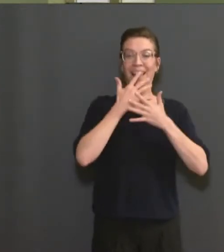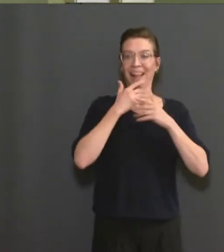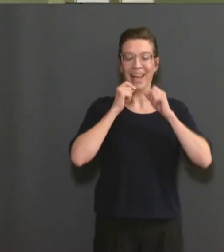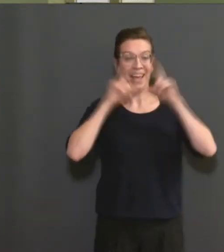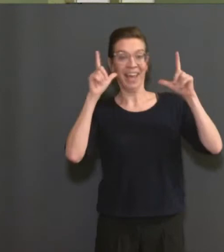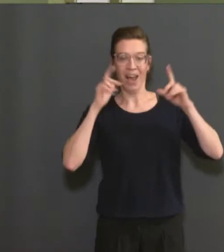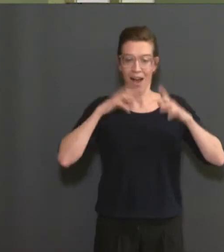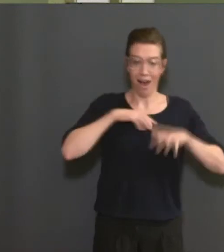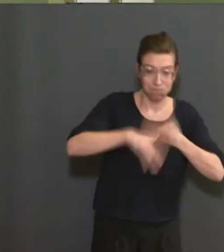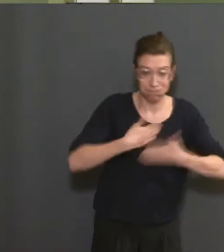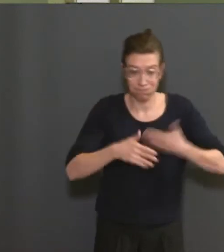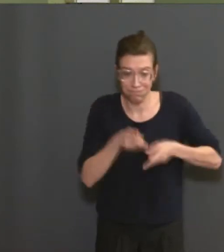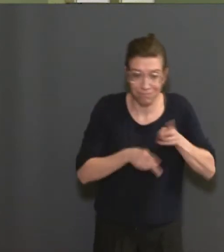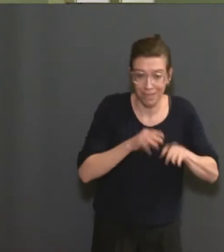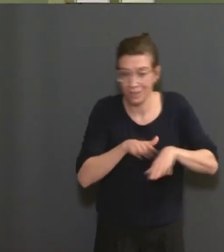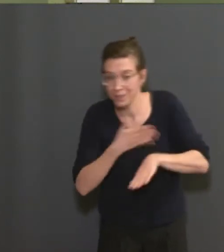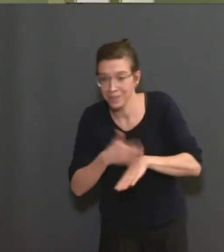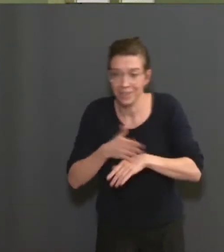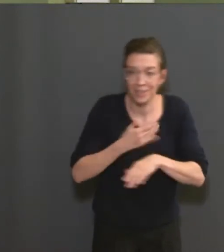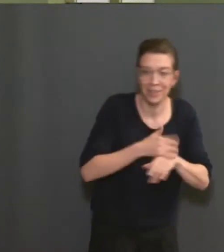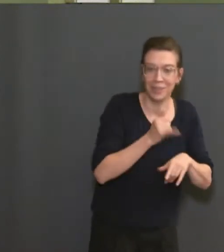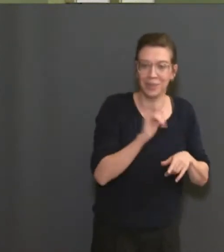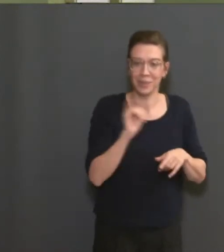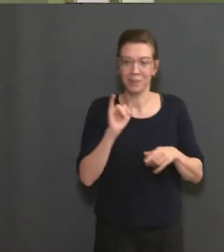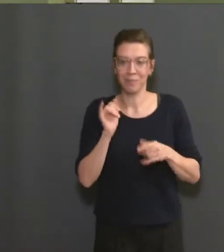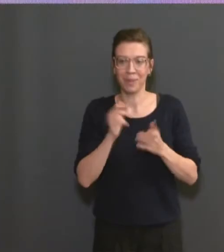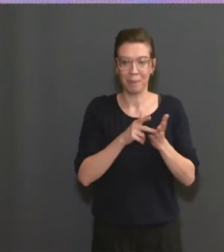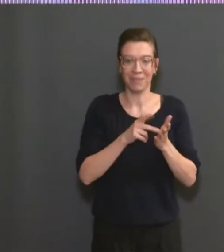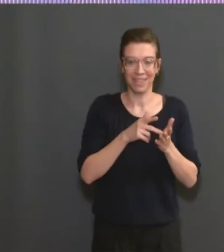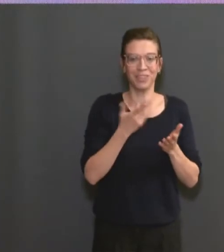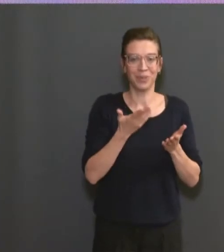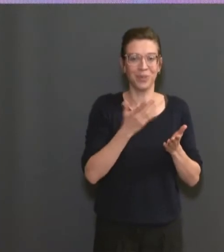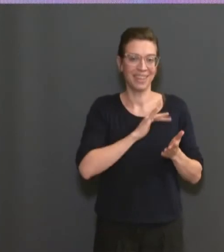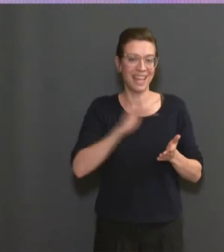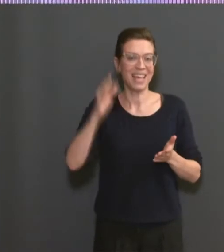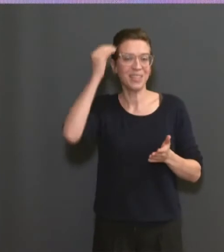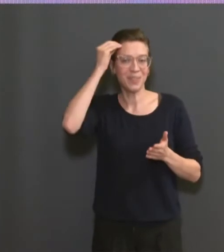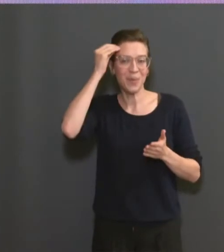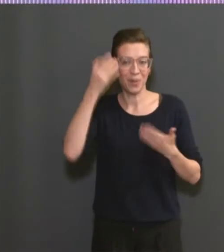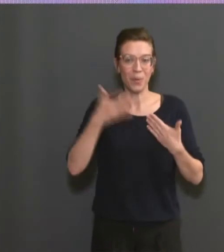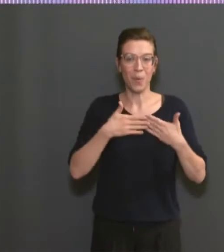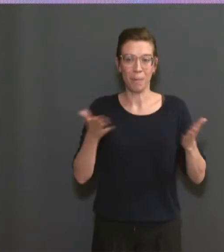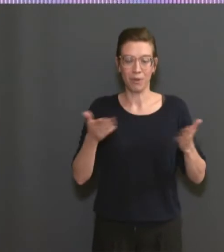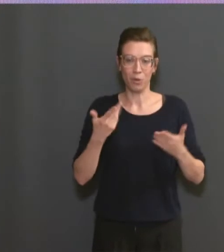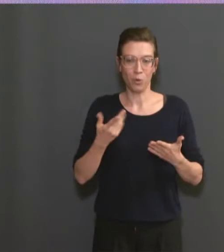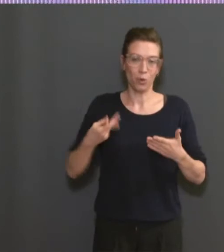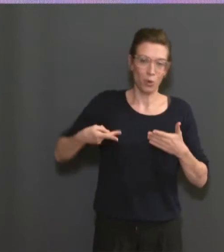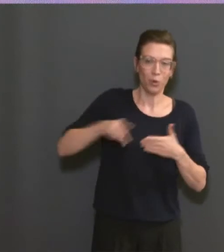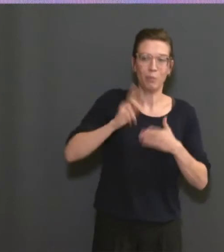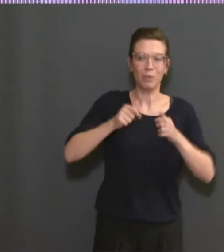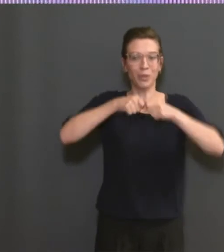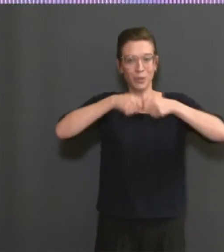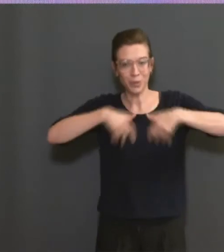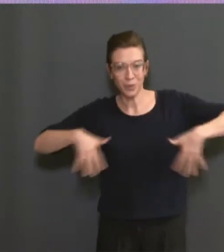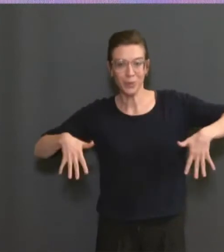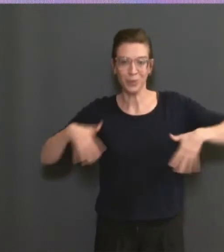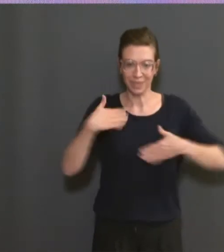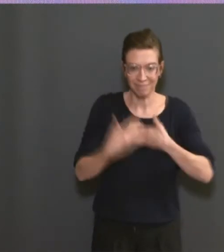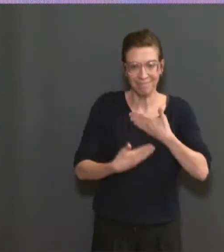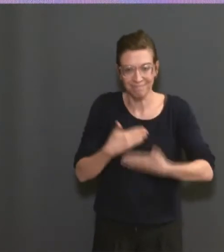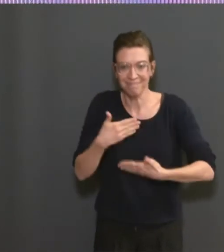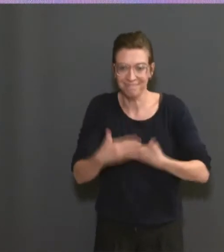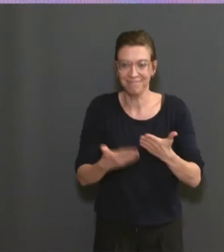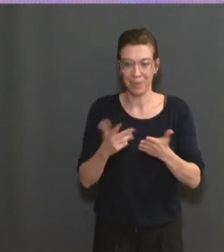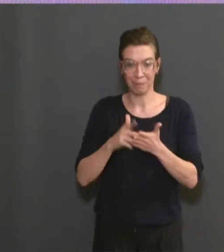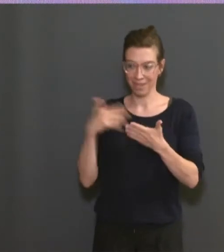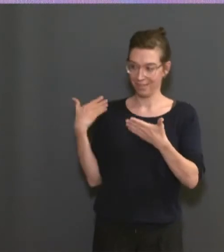de nieuwe routines. Want inderdaad, na 2 weken zijn de lessen hervat in de scholen. Hierdoor